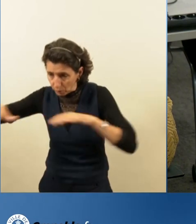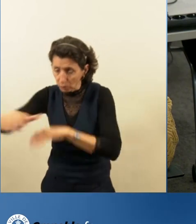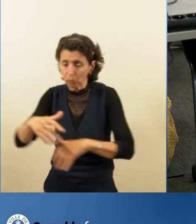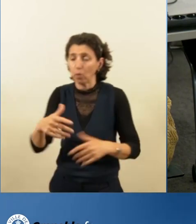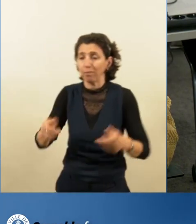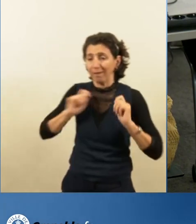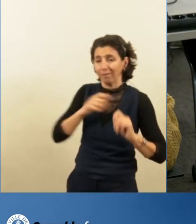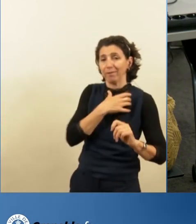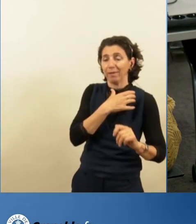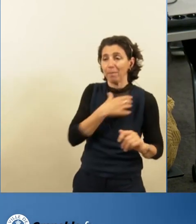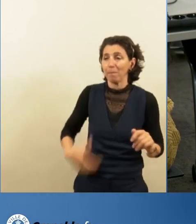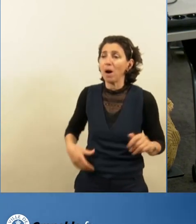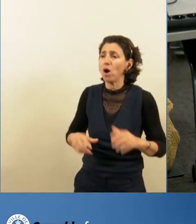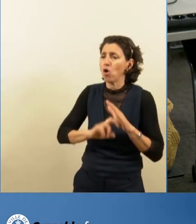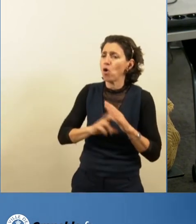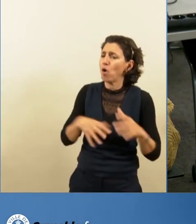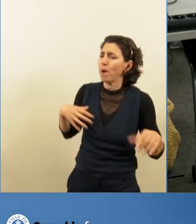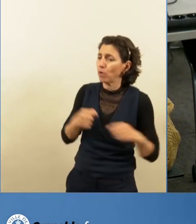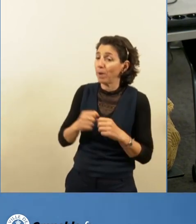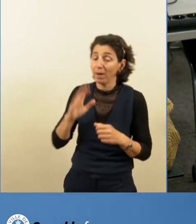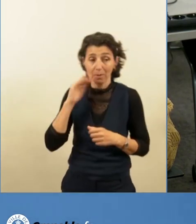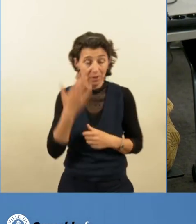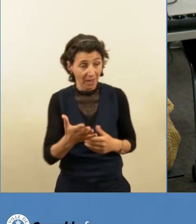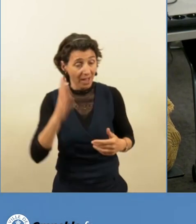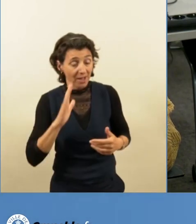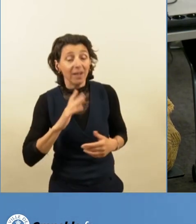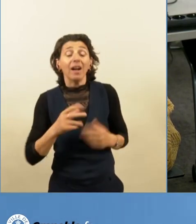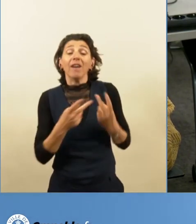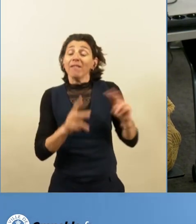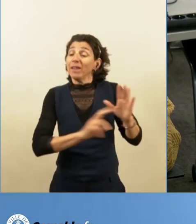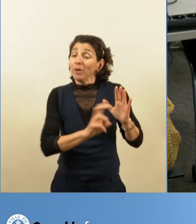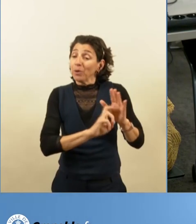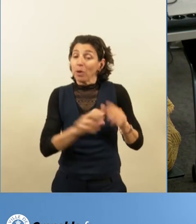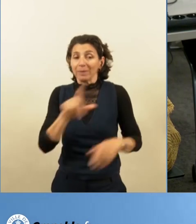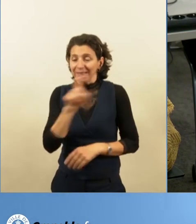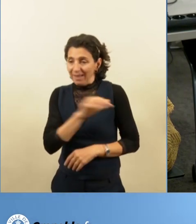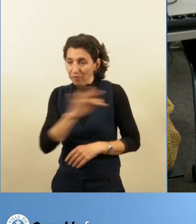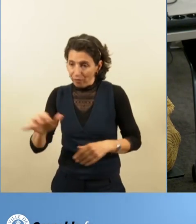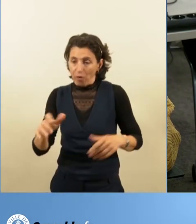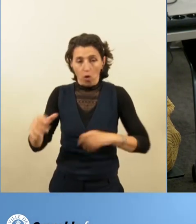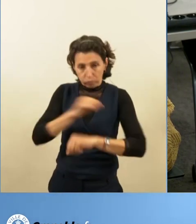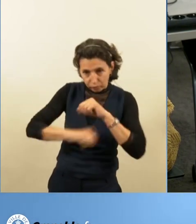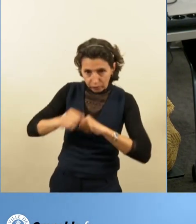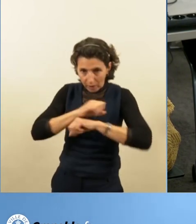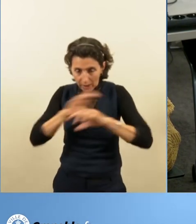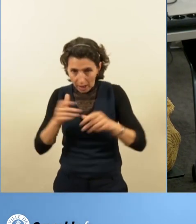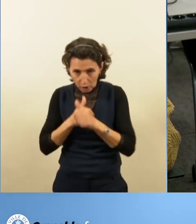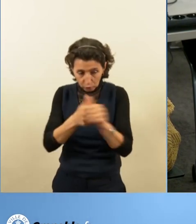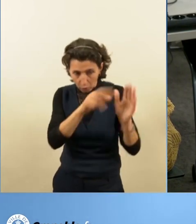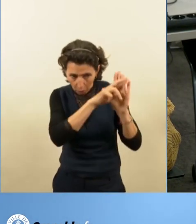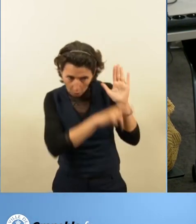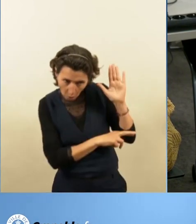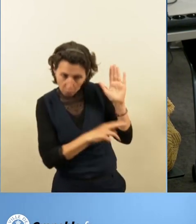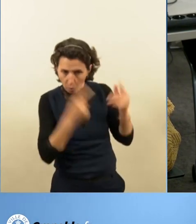janvier 2021 ainsi la ville de Grenoble pouvait légalement mettre en oeuvre une ZFE selon la réglementation et les objectifs qu'elle souhaitaient entre